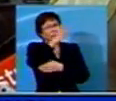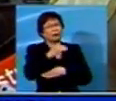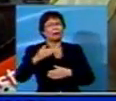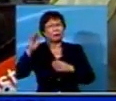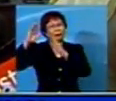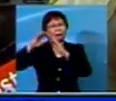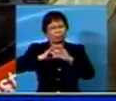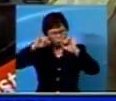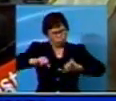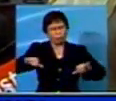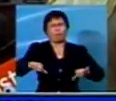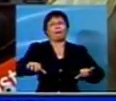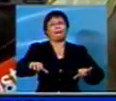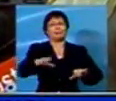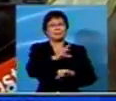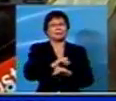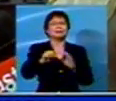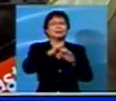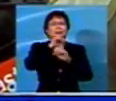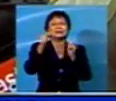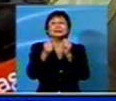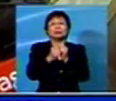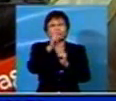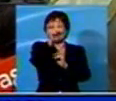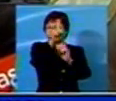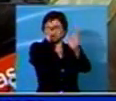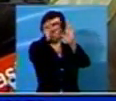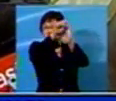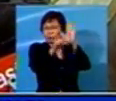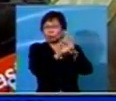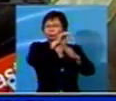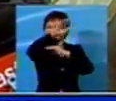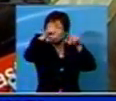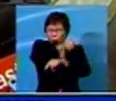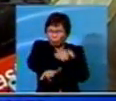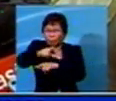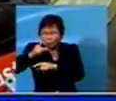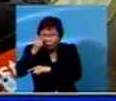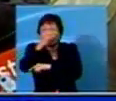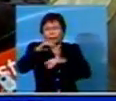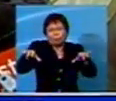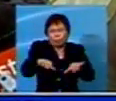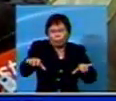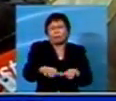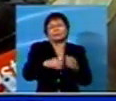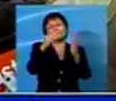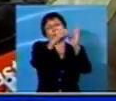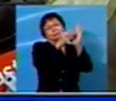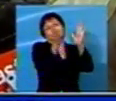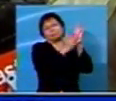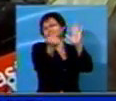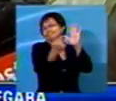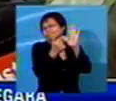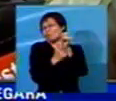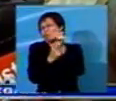diharapkan dengan syarat Ya semua pihak perlu memahami dan juga melaksanakan apa yang terkand di dalam